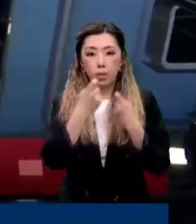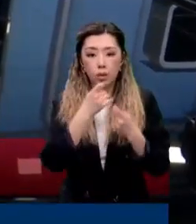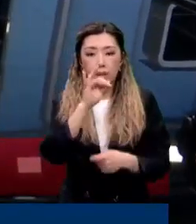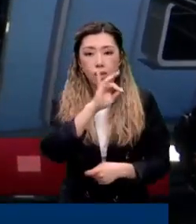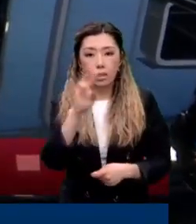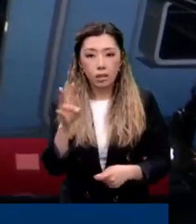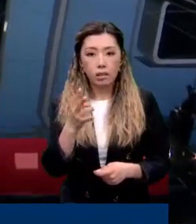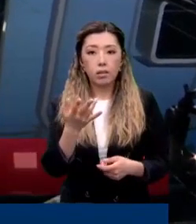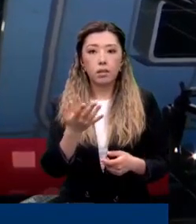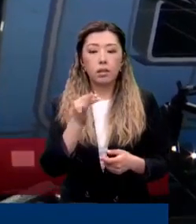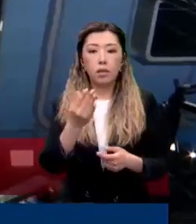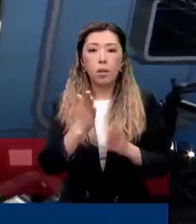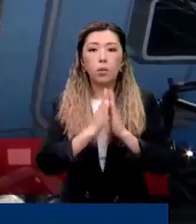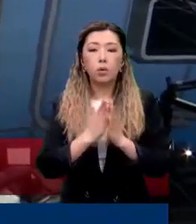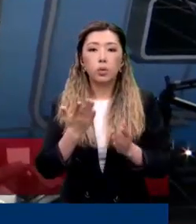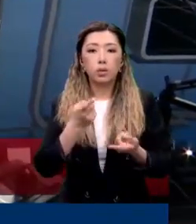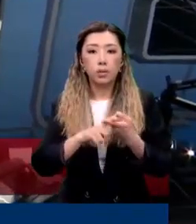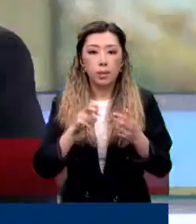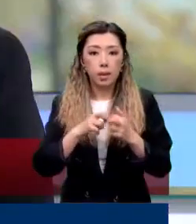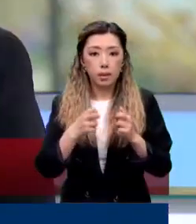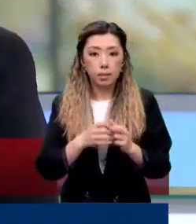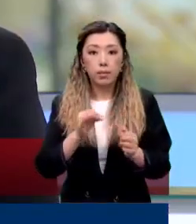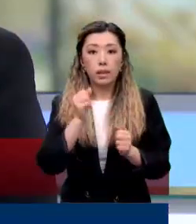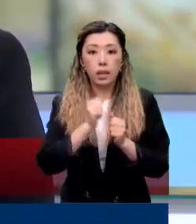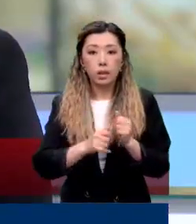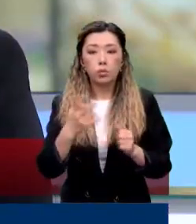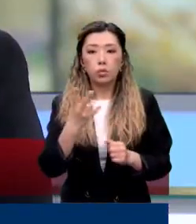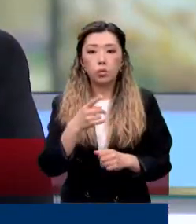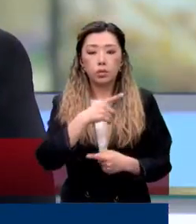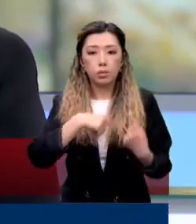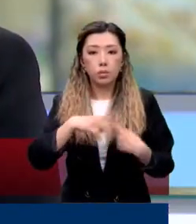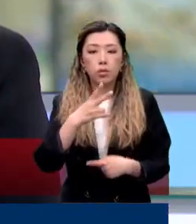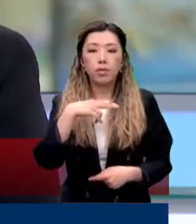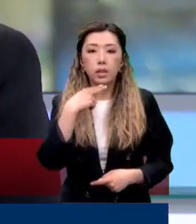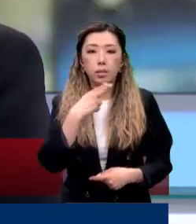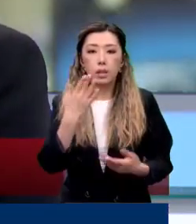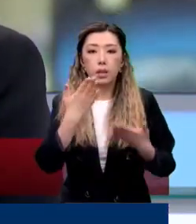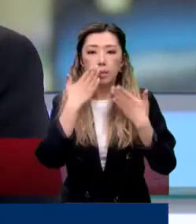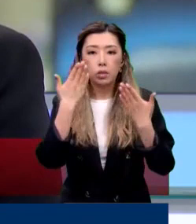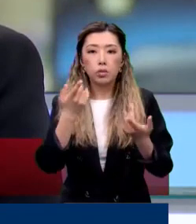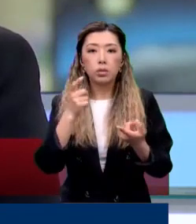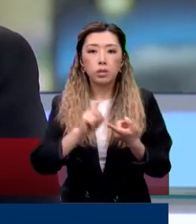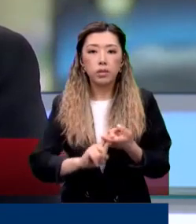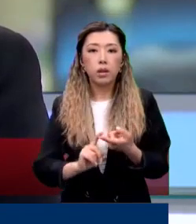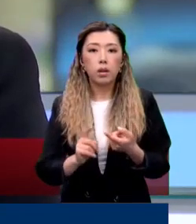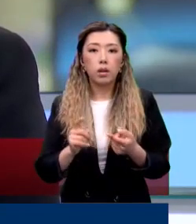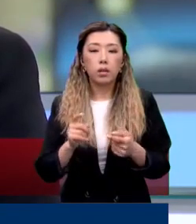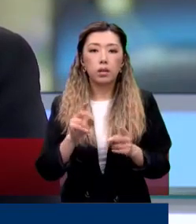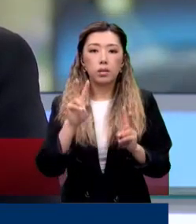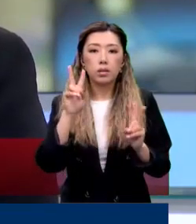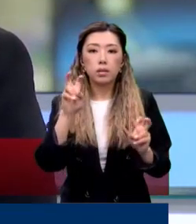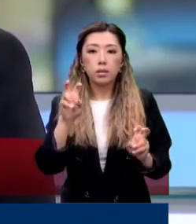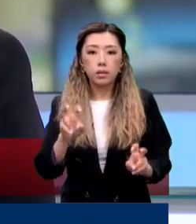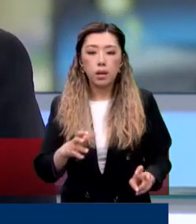просьбу. Конечно, было бы очень хорошо, если бы каждый, внимательно изучив, не торопясь, провалившись в каждое поле,